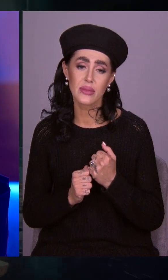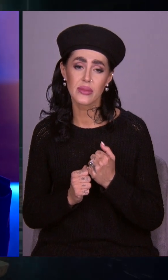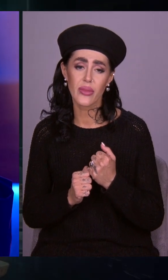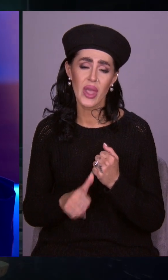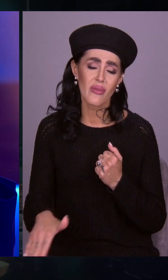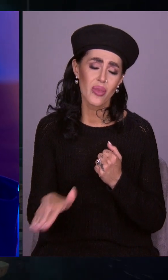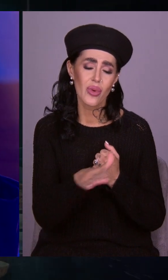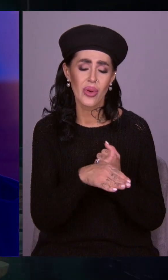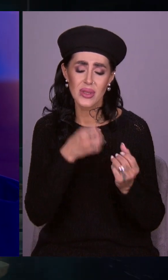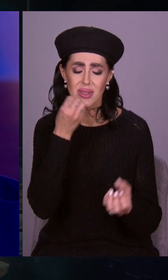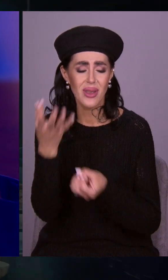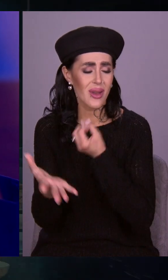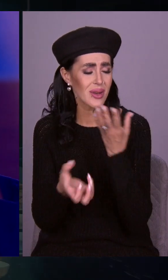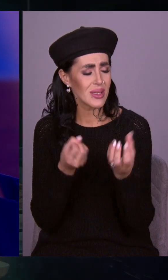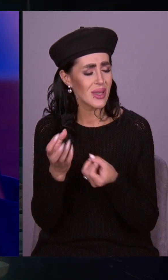соняшники